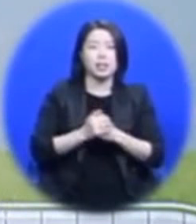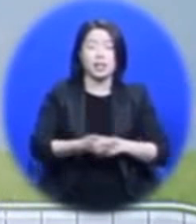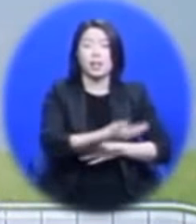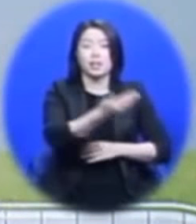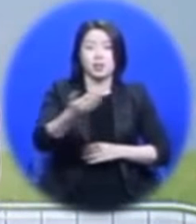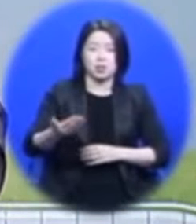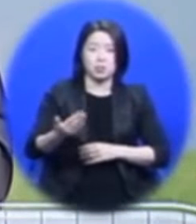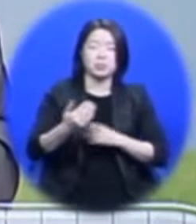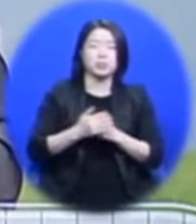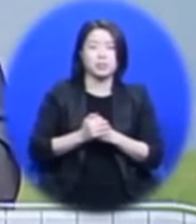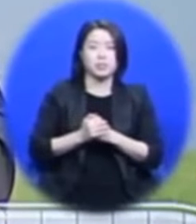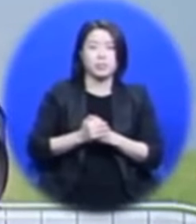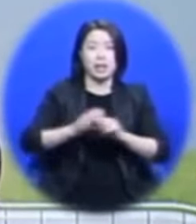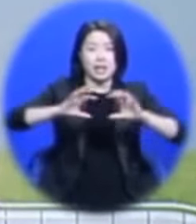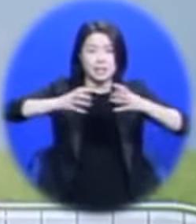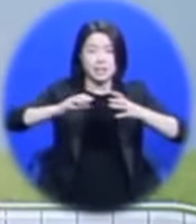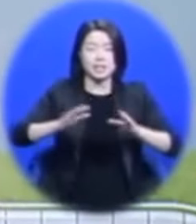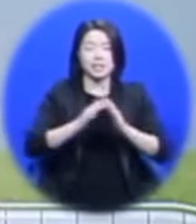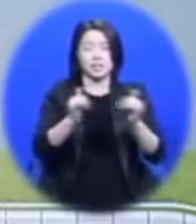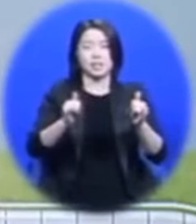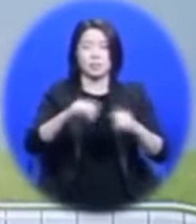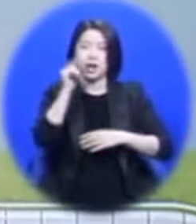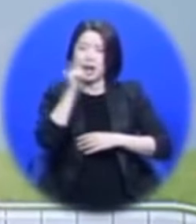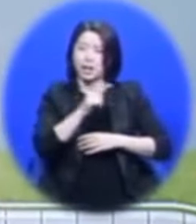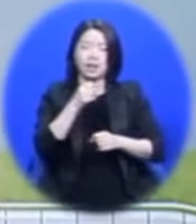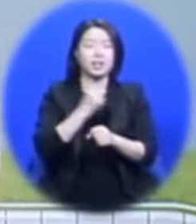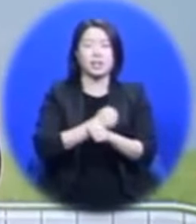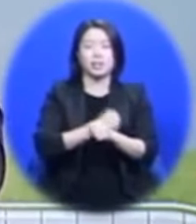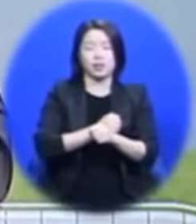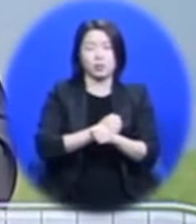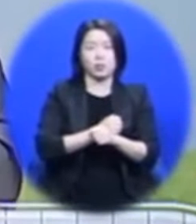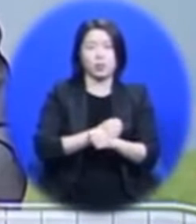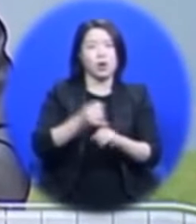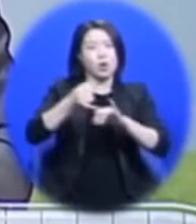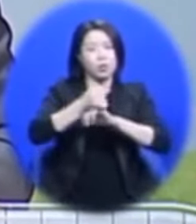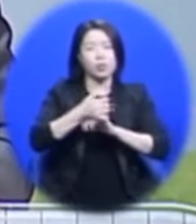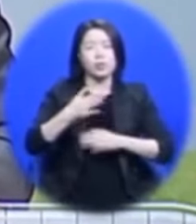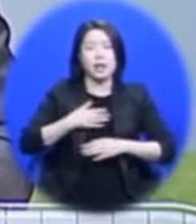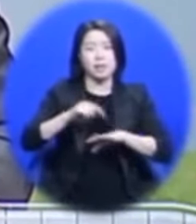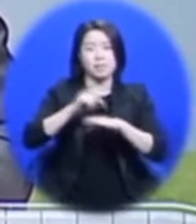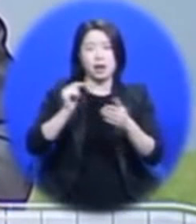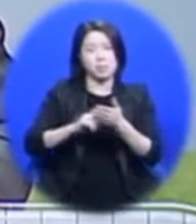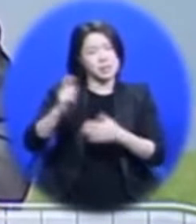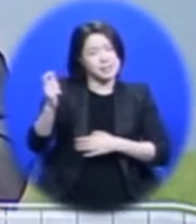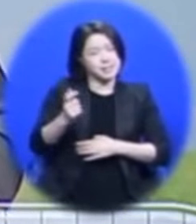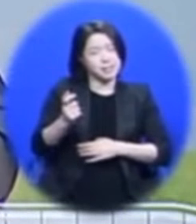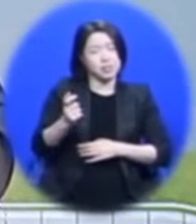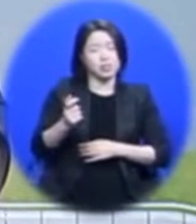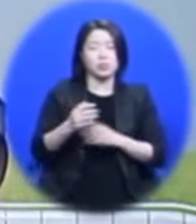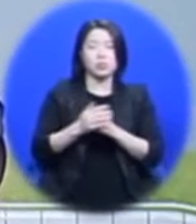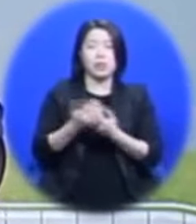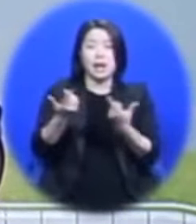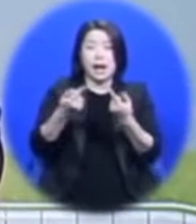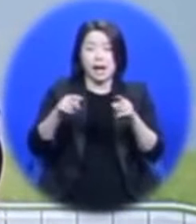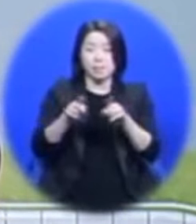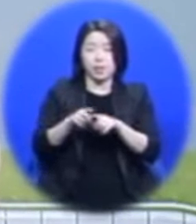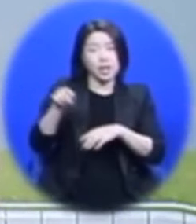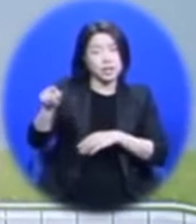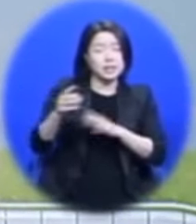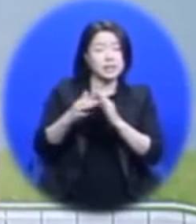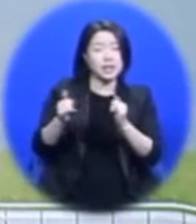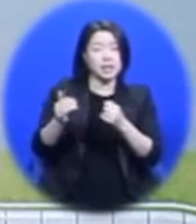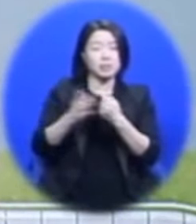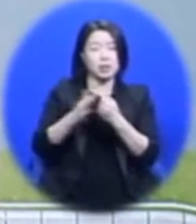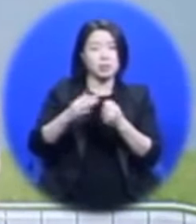여러분, 세상 사람이 악하게 한다고 꼭 내 마음이 완악해지고 같이 그 사람 때문에 내